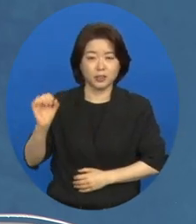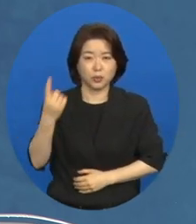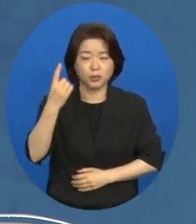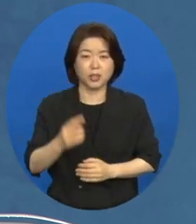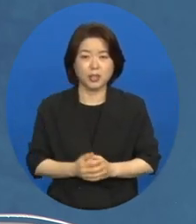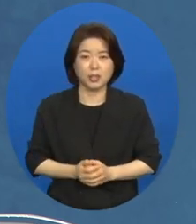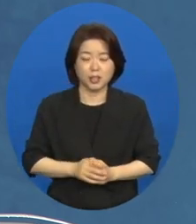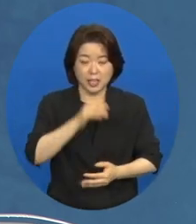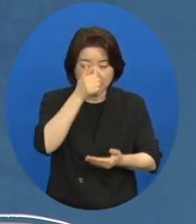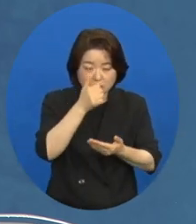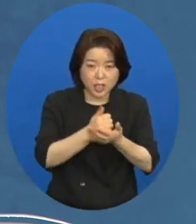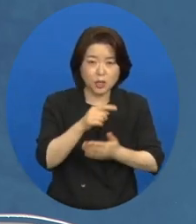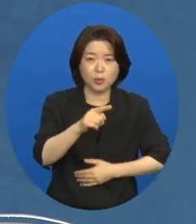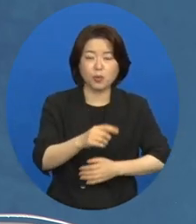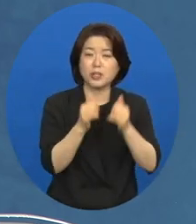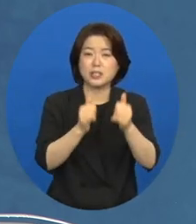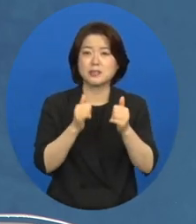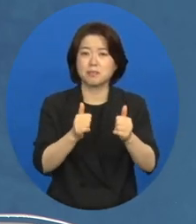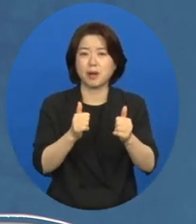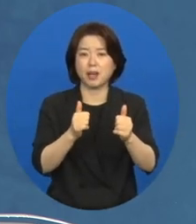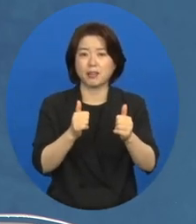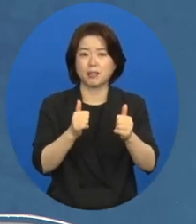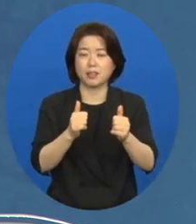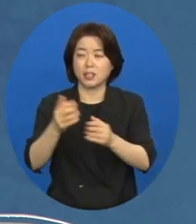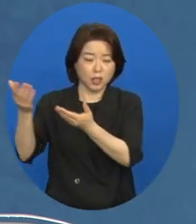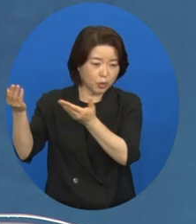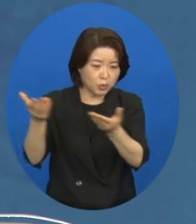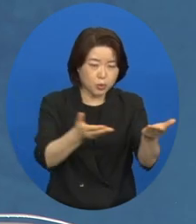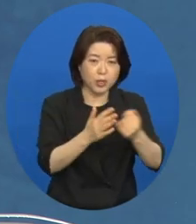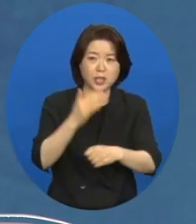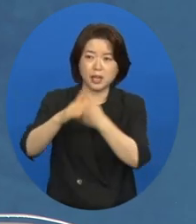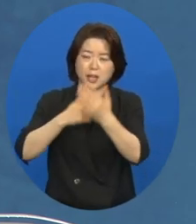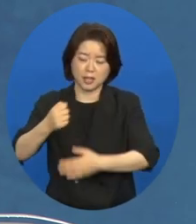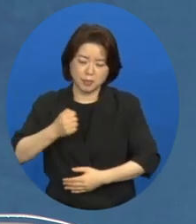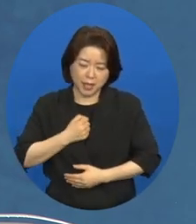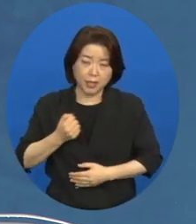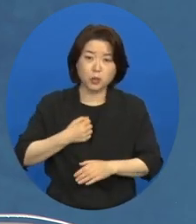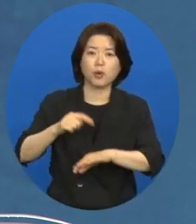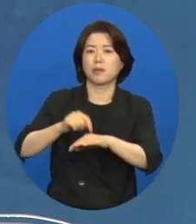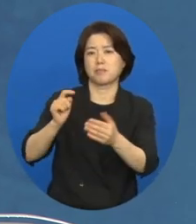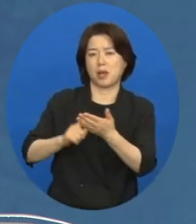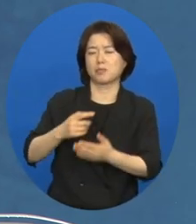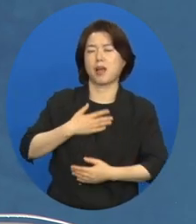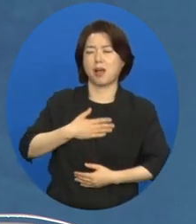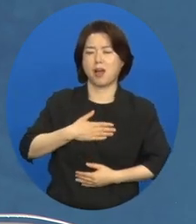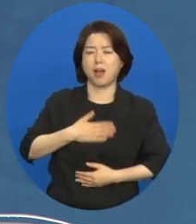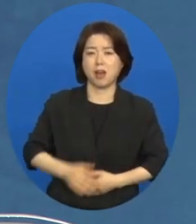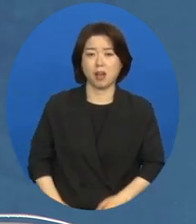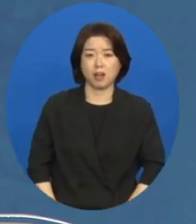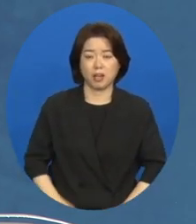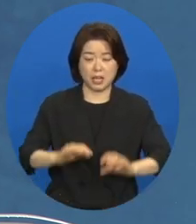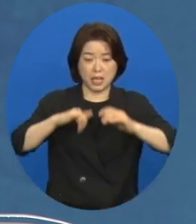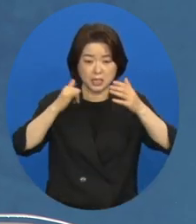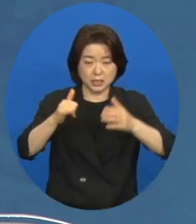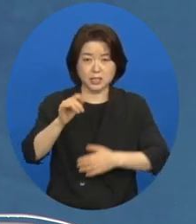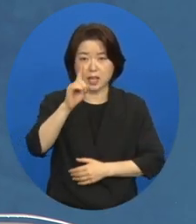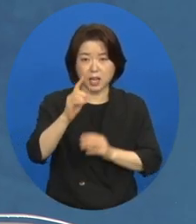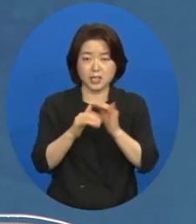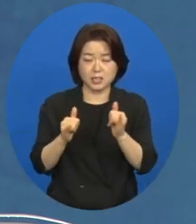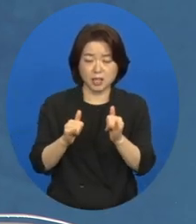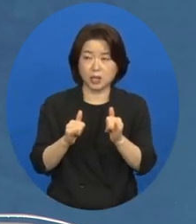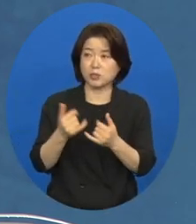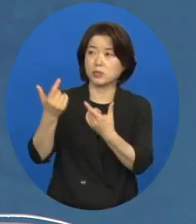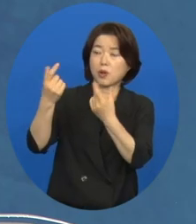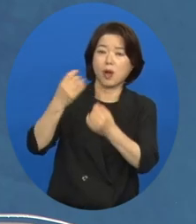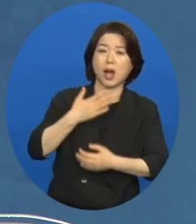하는 그 비참한, 그 안타까운, 그 애통한 하나님의 마음. 세상에서 한 사람 그 마음과 비슷하게 안다고